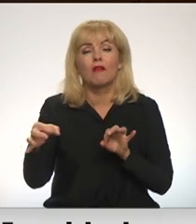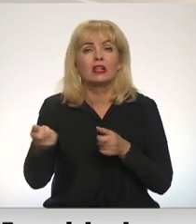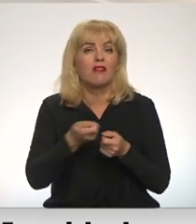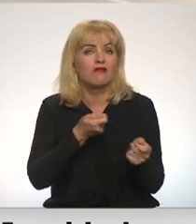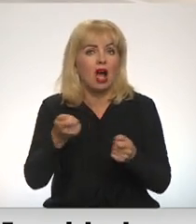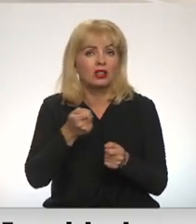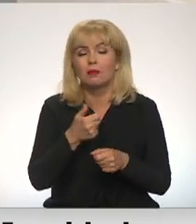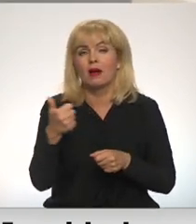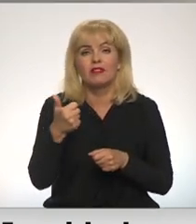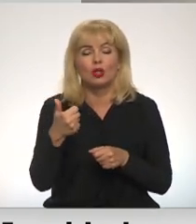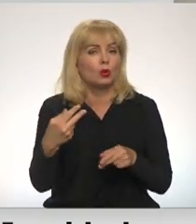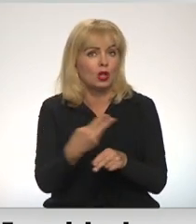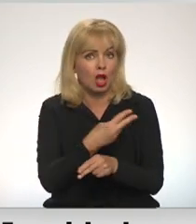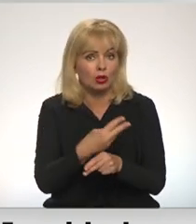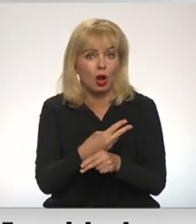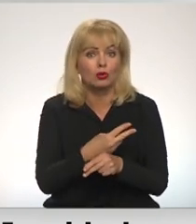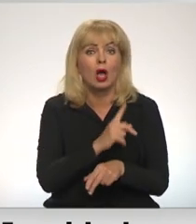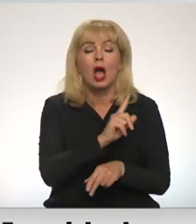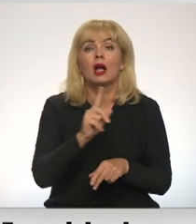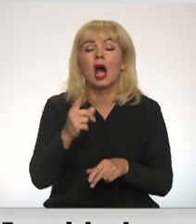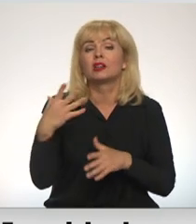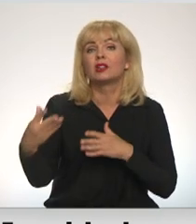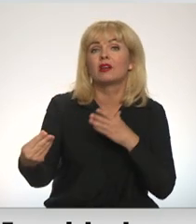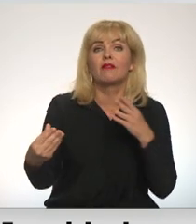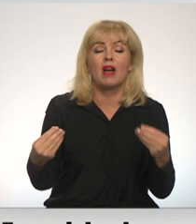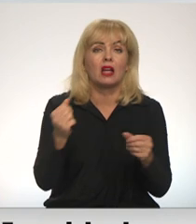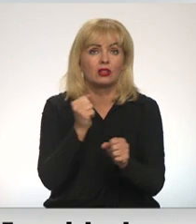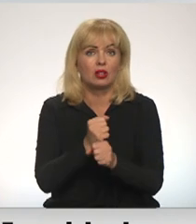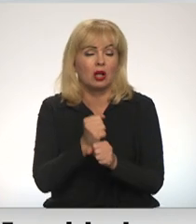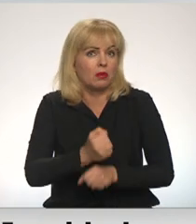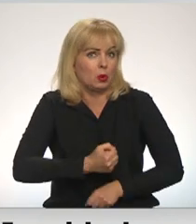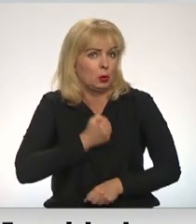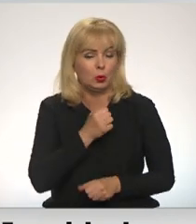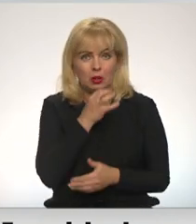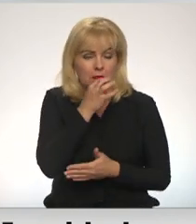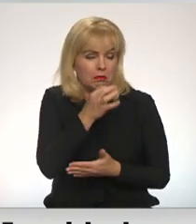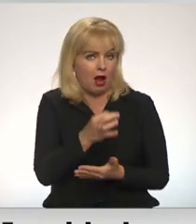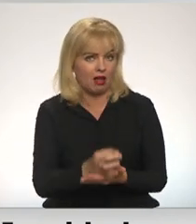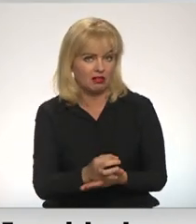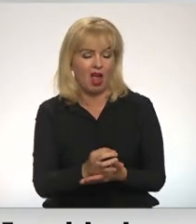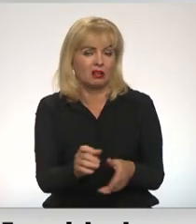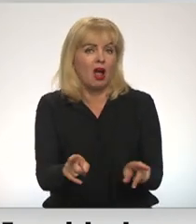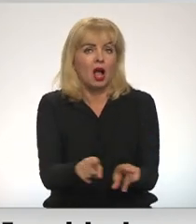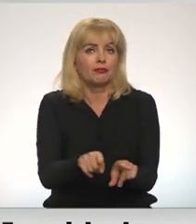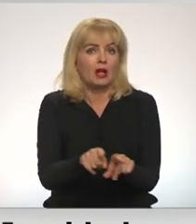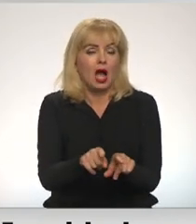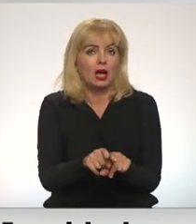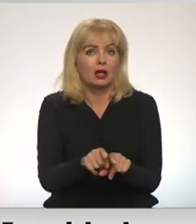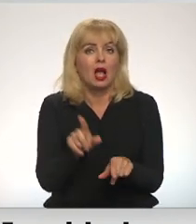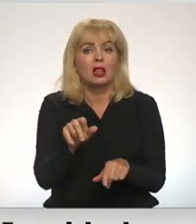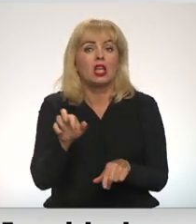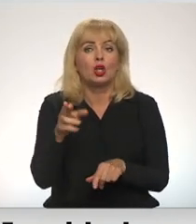netraucējot. Jo katrs jau tāpat dara savu darbu. Grūti kaut ko tā izvērtēt, jo arī pats līduma